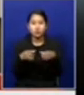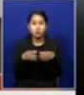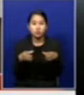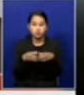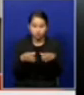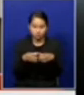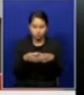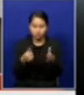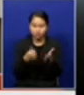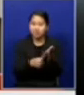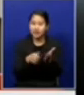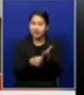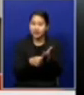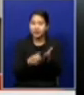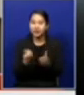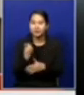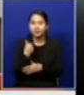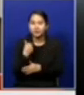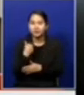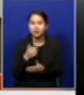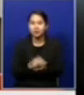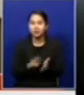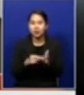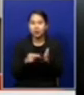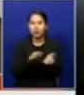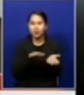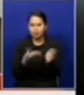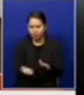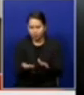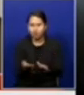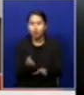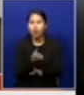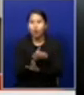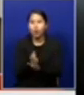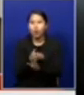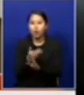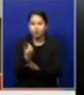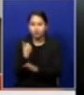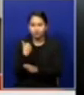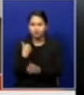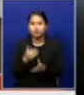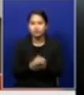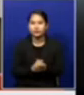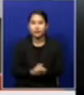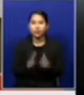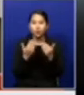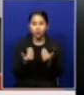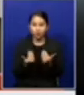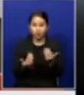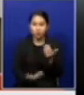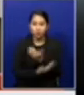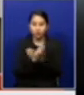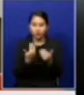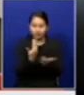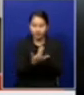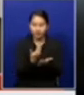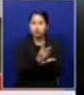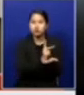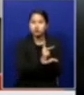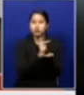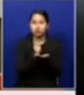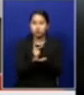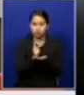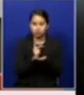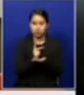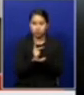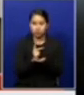นี้เนี่ยมันก็เจ๊งไปก่อนแล้วแต่วันนี้ถือโอกาสจริงๆเงินกู้เที่ยวนี้เนี่ย